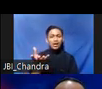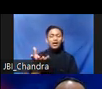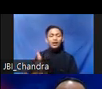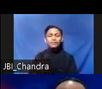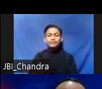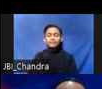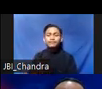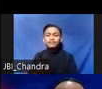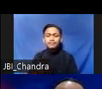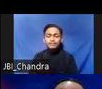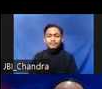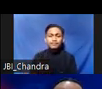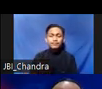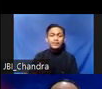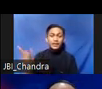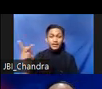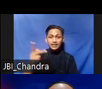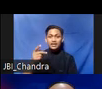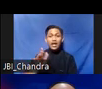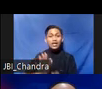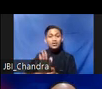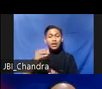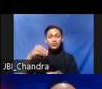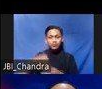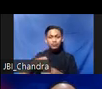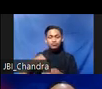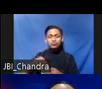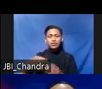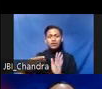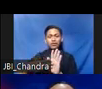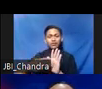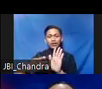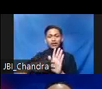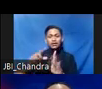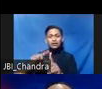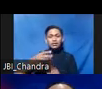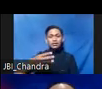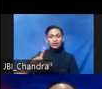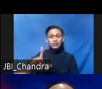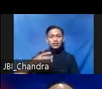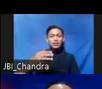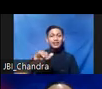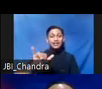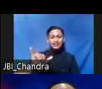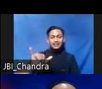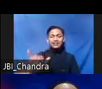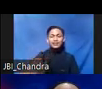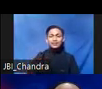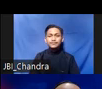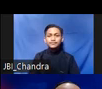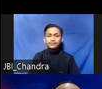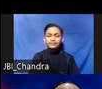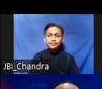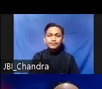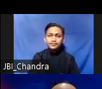ini kita langsung masuk ke mendeley ya jadi di sini nanti kita akan menerangkan tentang dua yaitu tapi cuma sekilas ya nanti tentang